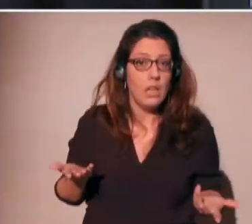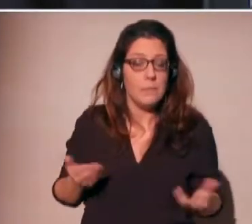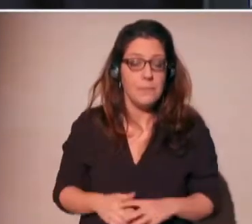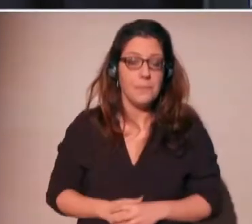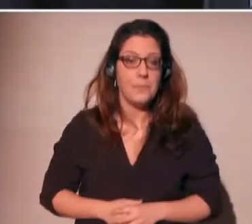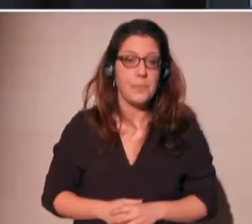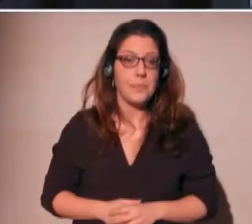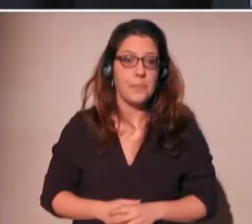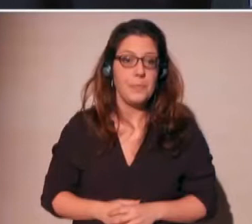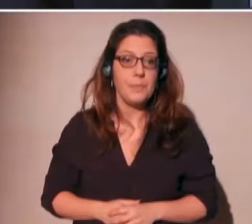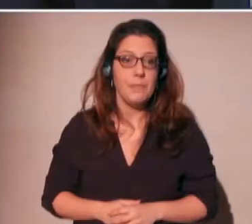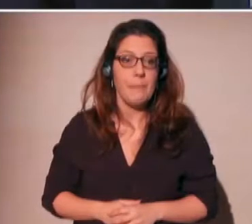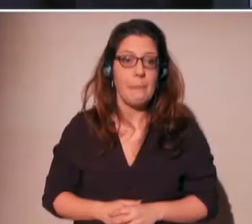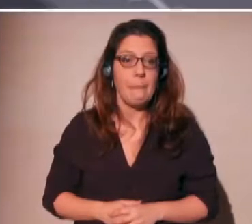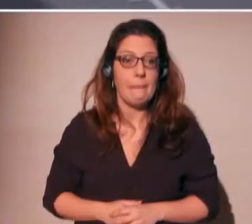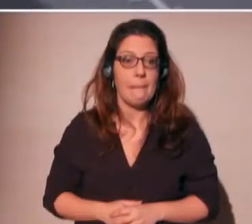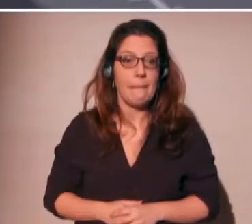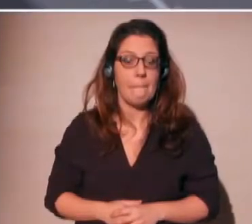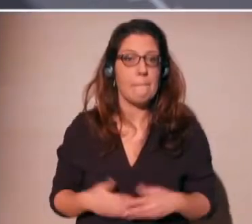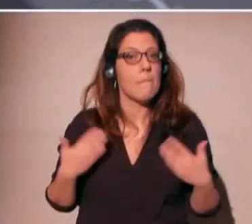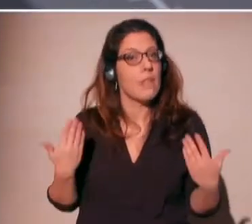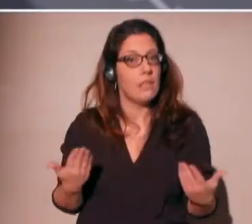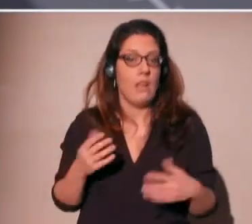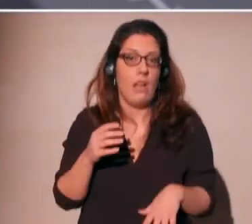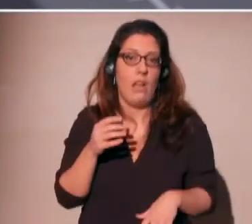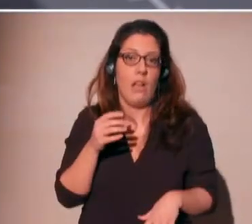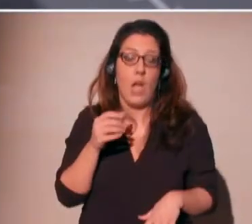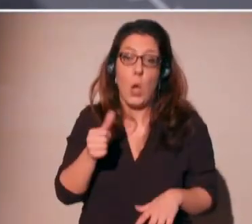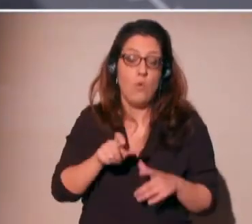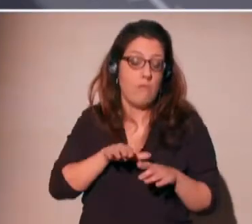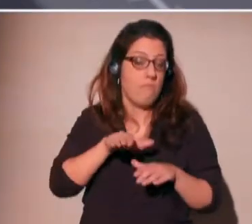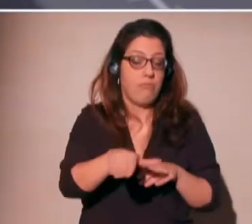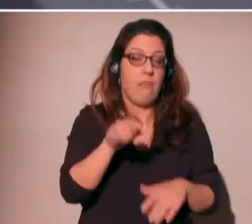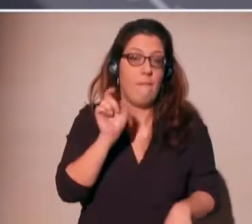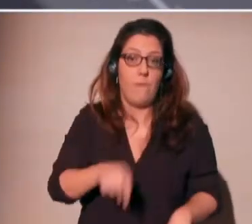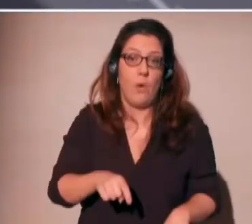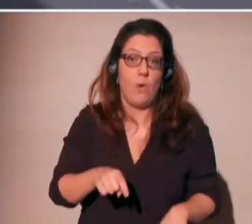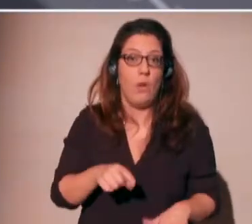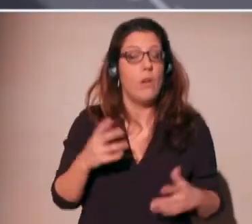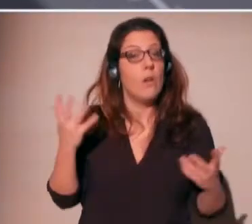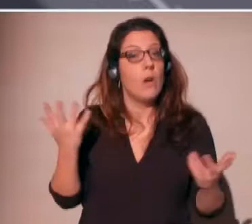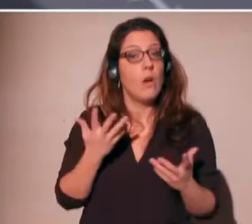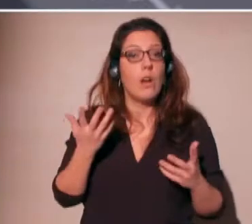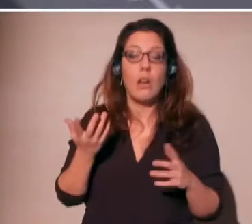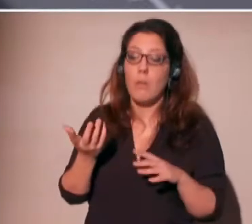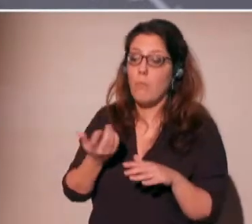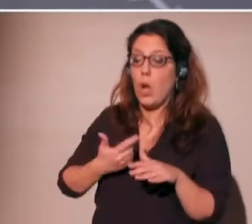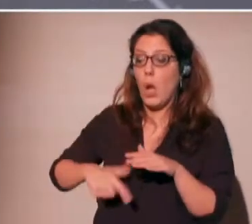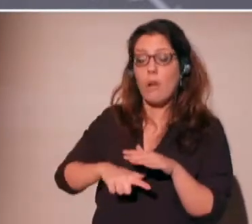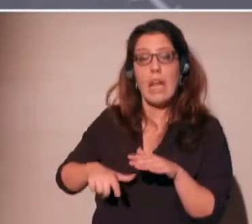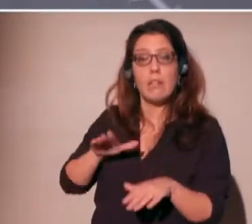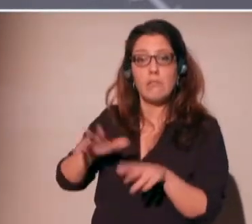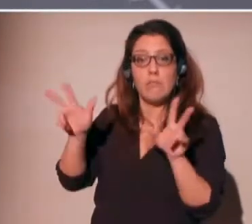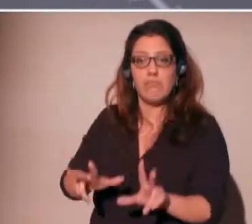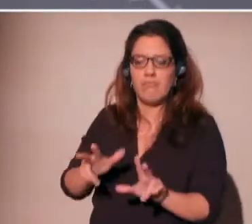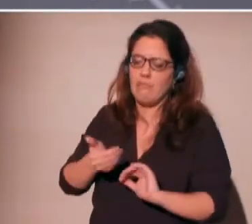d'apprentissage. Ça, c'est l'une des étapes principales à franchir. C'est s'éloigner de ces langages par circuit à